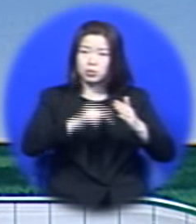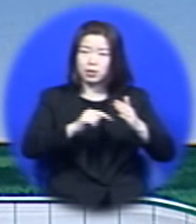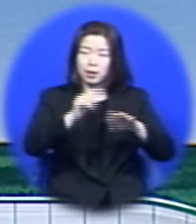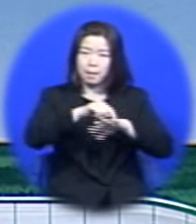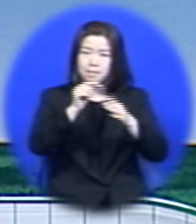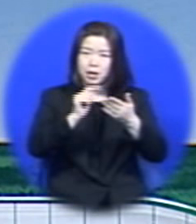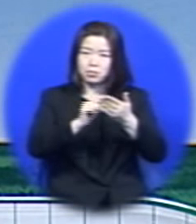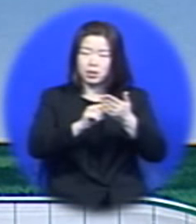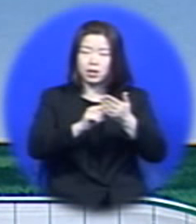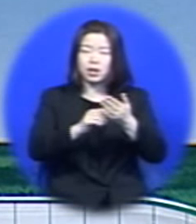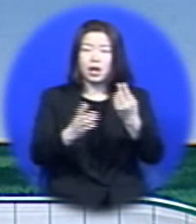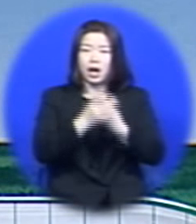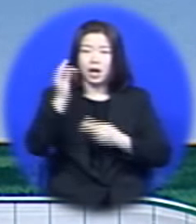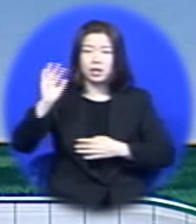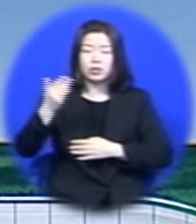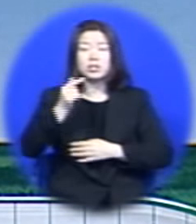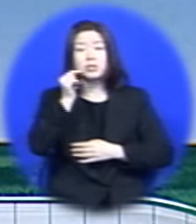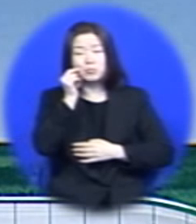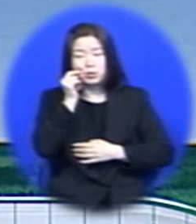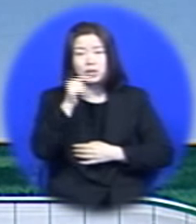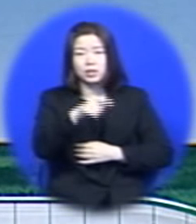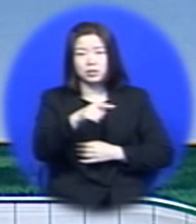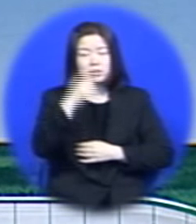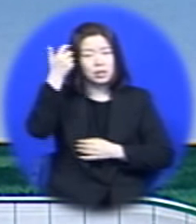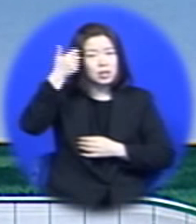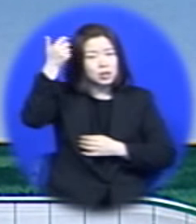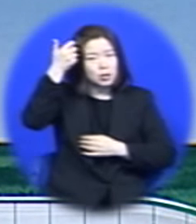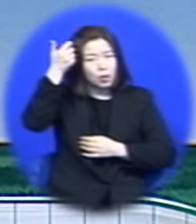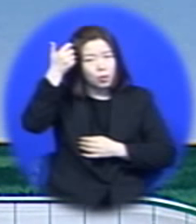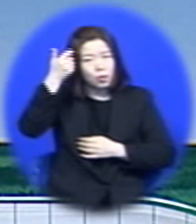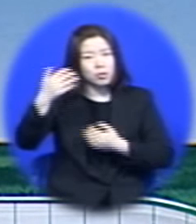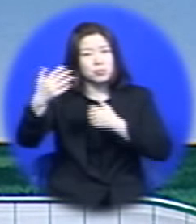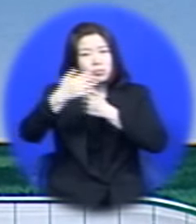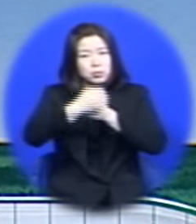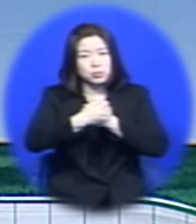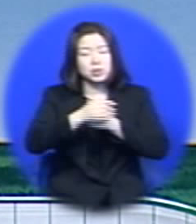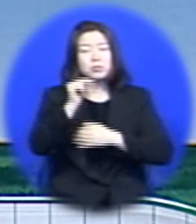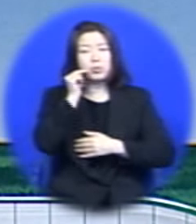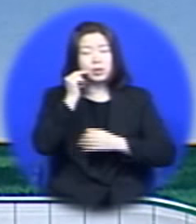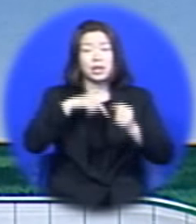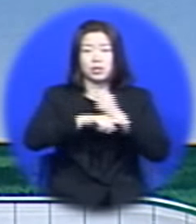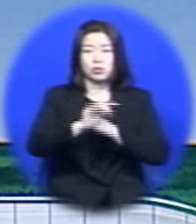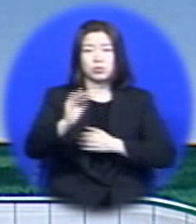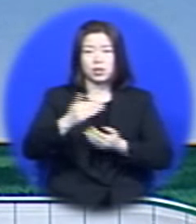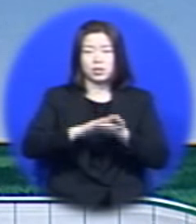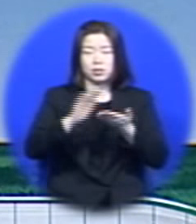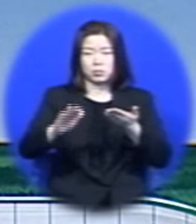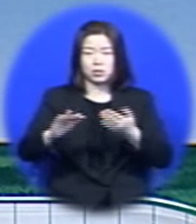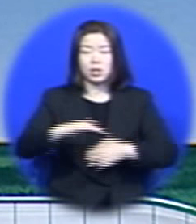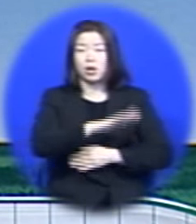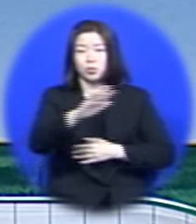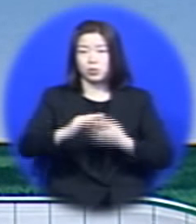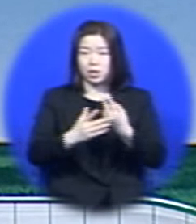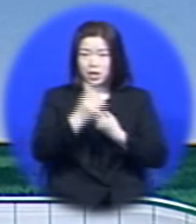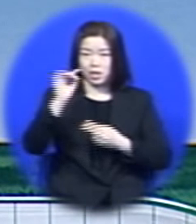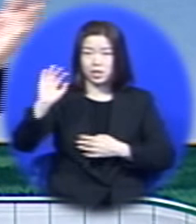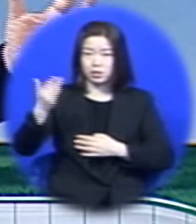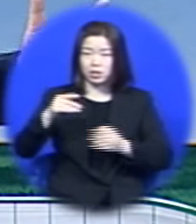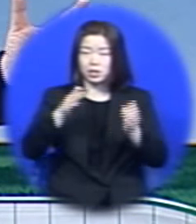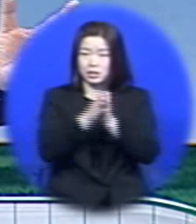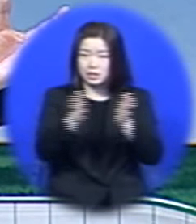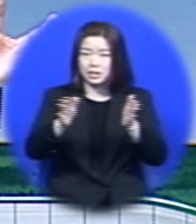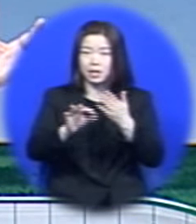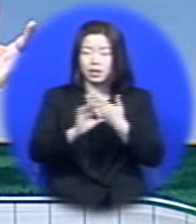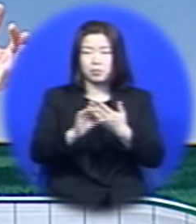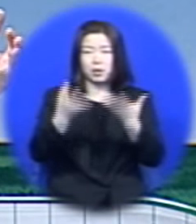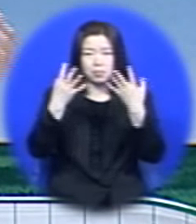것이 우리가 영혼을 품지 못하는 이유예요. 우리가 하나 되기 시작하면